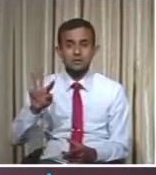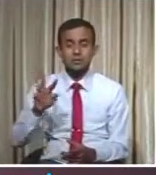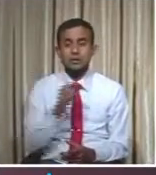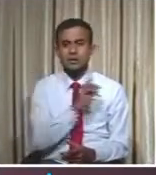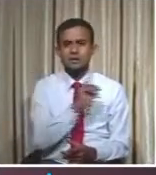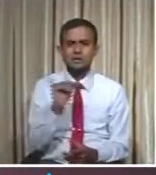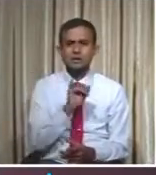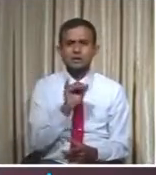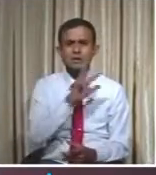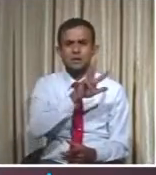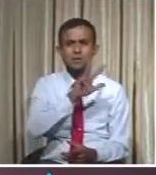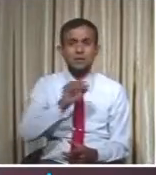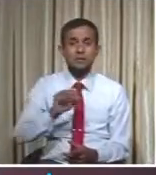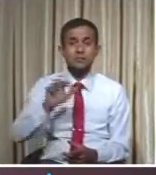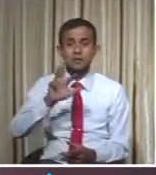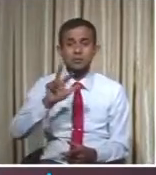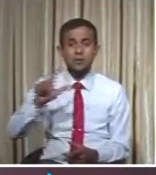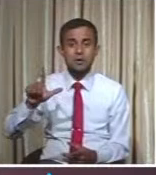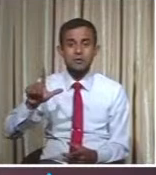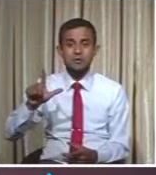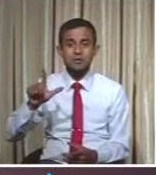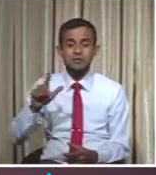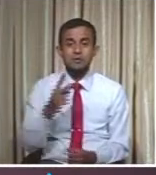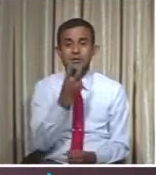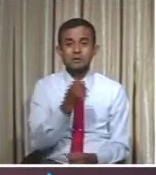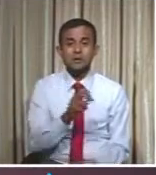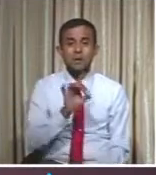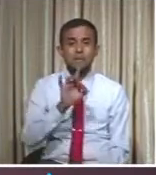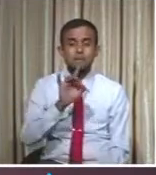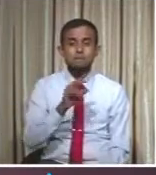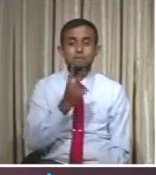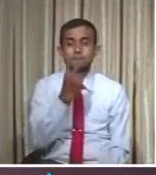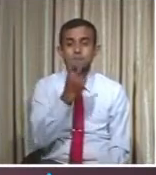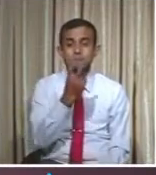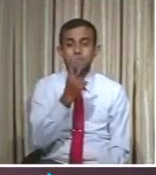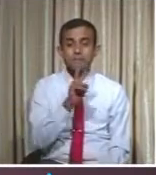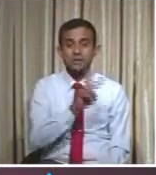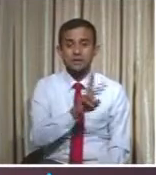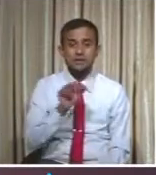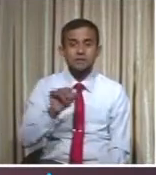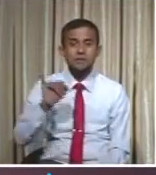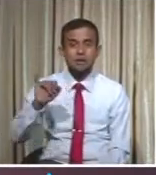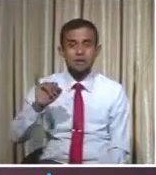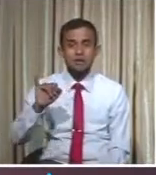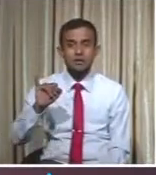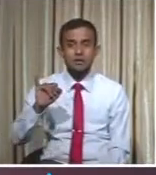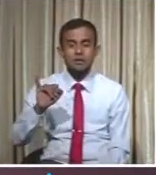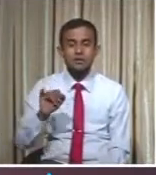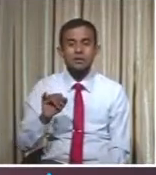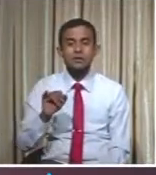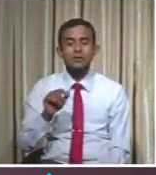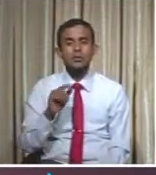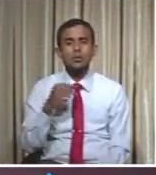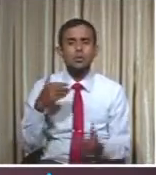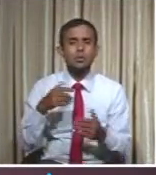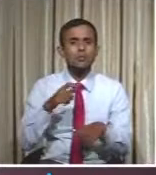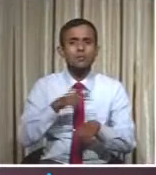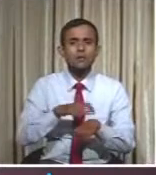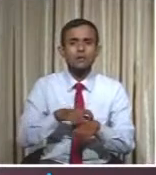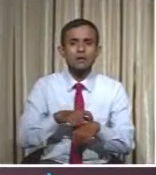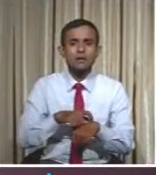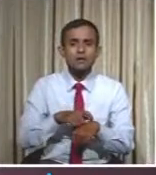16 9.97%. 2015 2.6%. කොයි වෙලාවකවත් අපිට